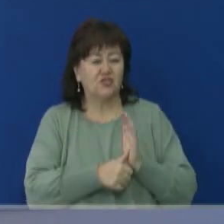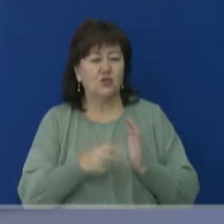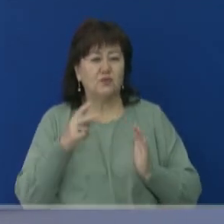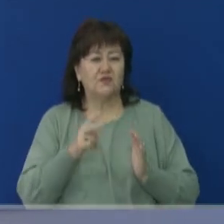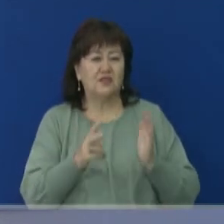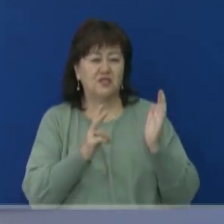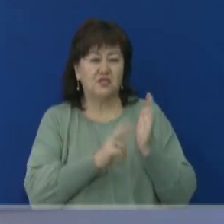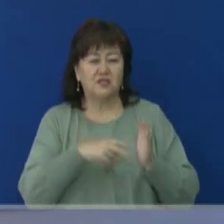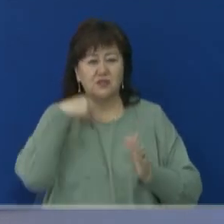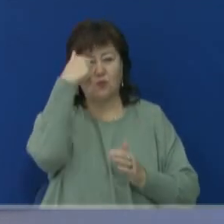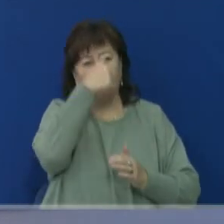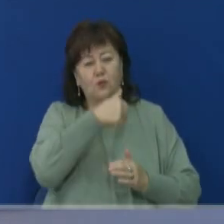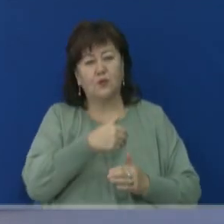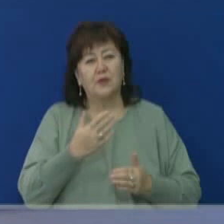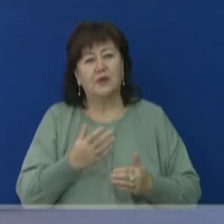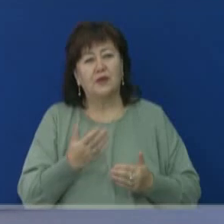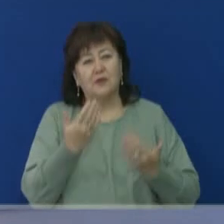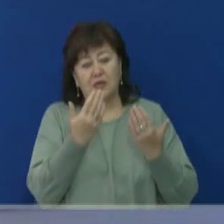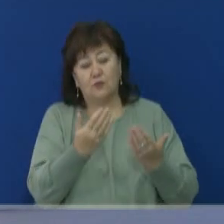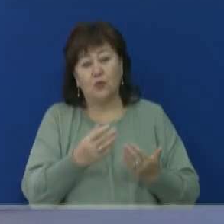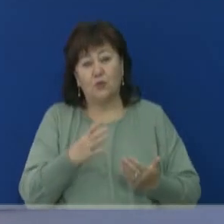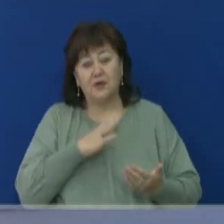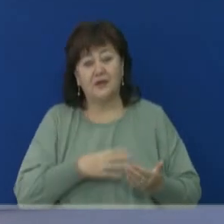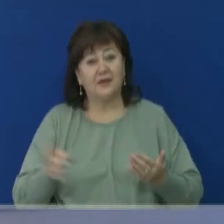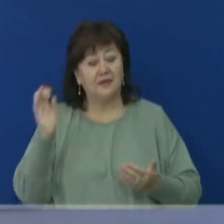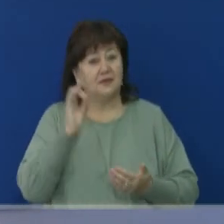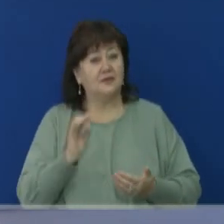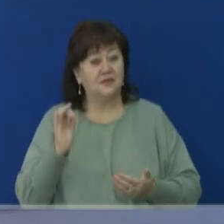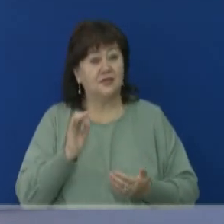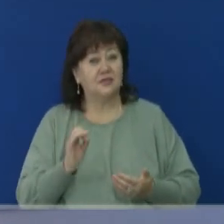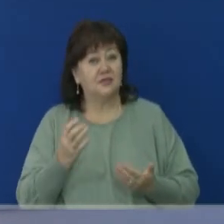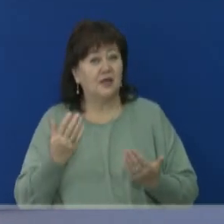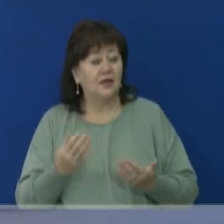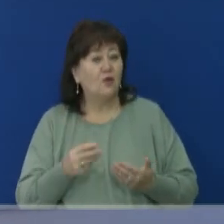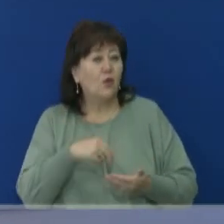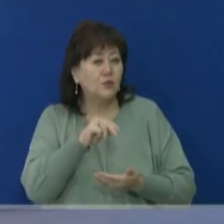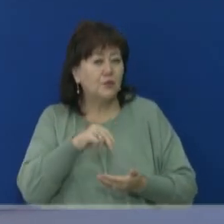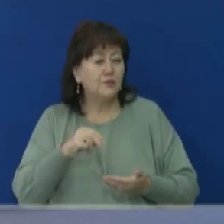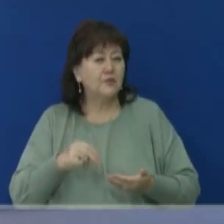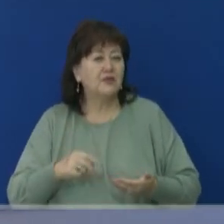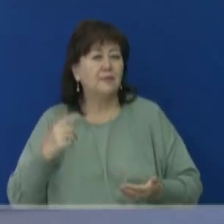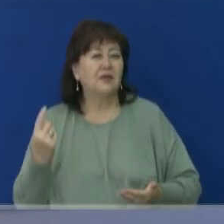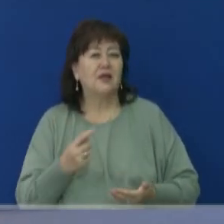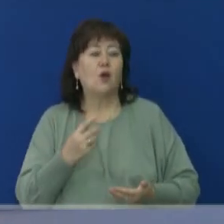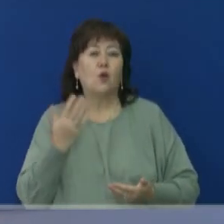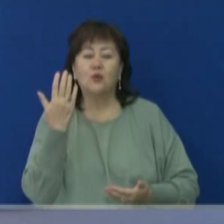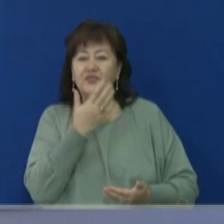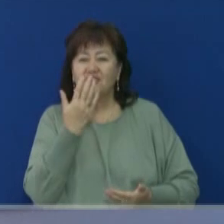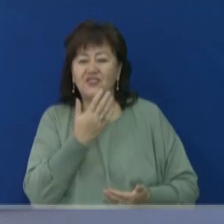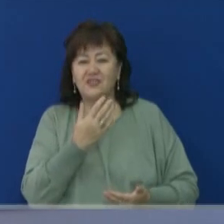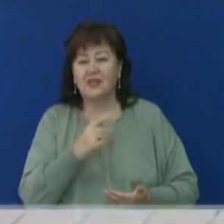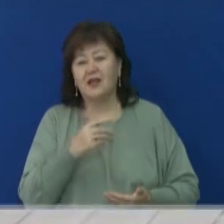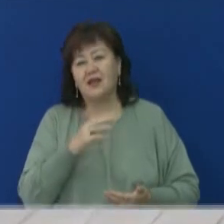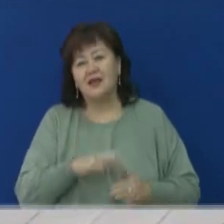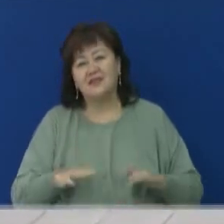2006-2007 жылдар аралығында өзімнің қызығушылық танытып оқып жүрген қалам иелерінің бірі. Оралхан Бөкейдің шығармашылығымен жалпы бала кезімнен